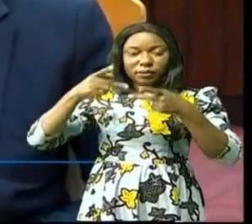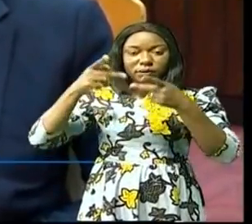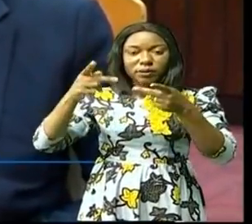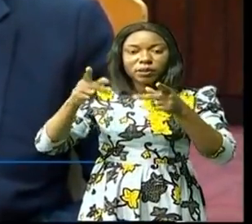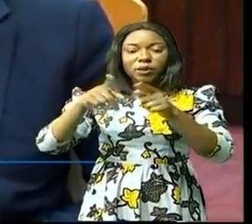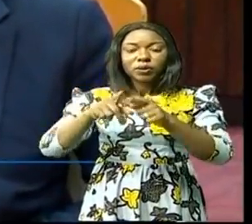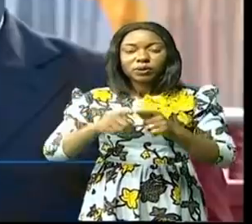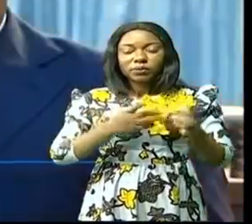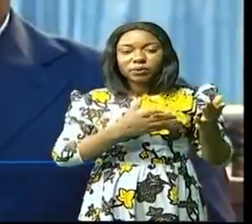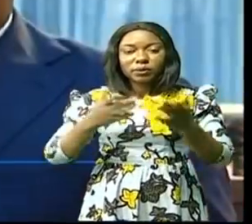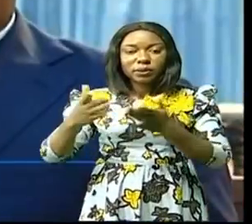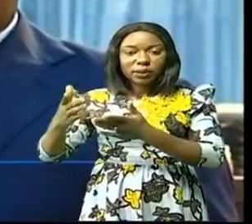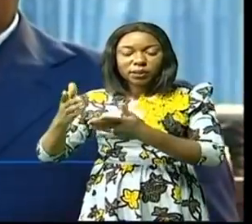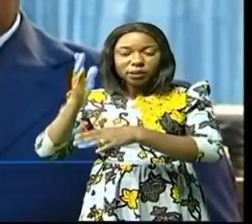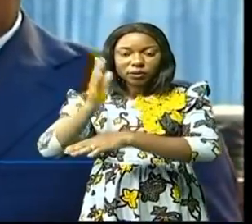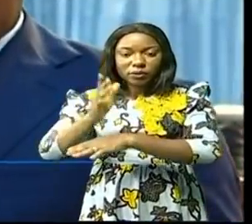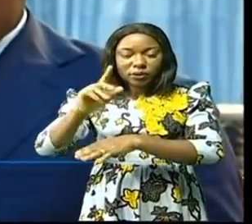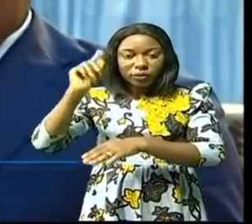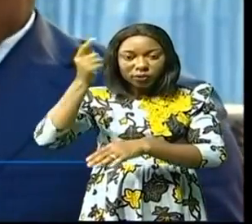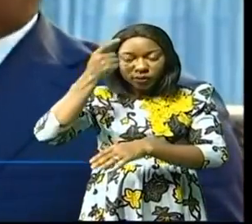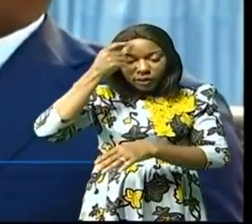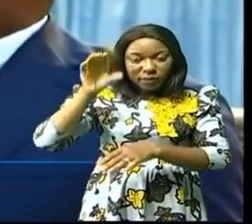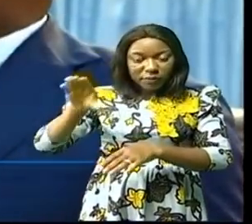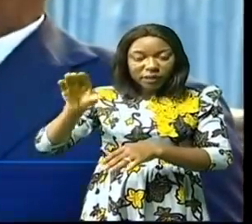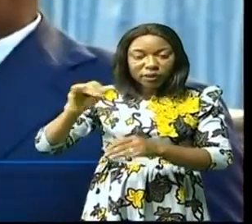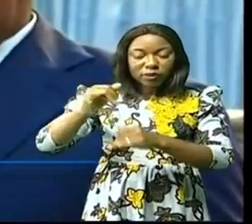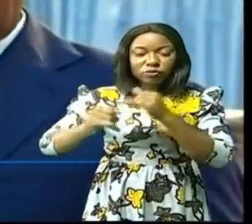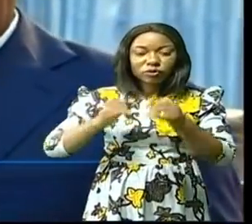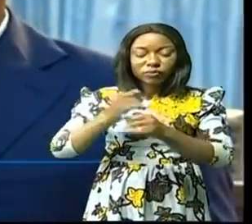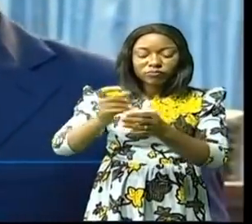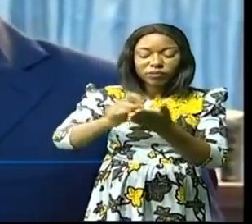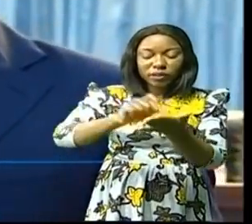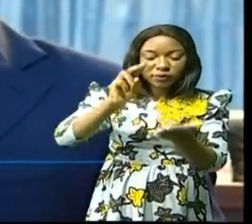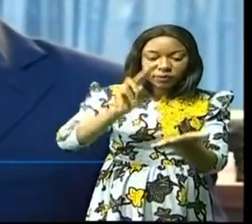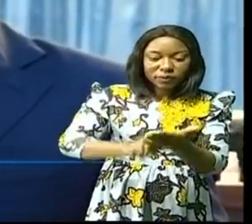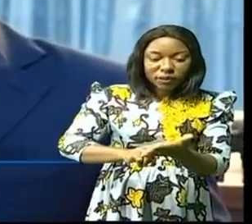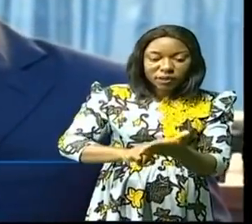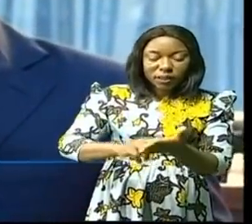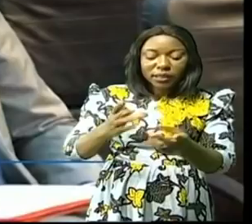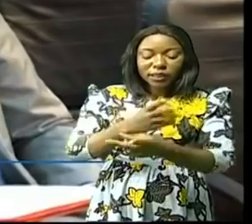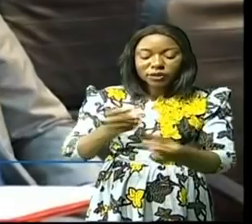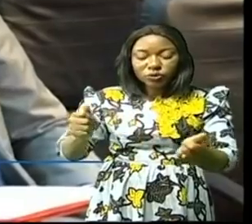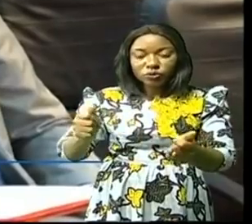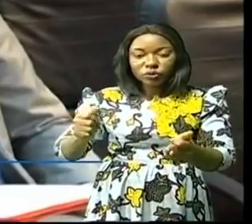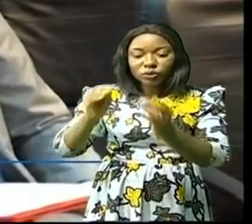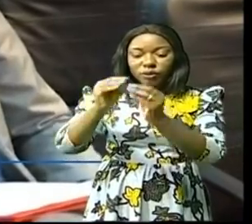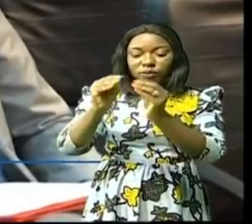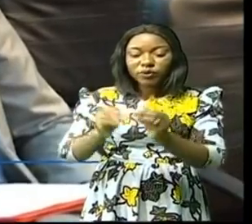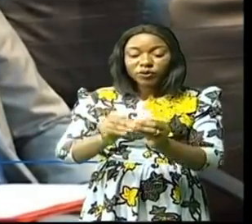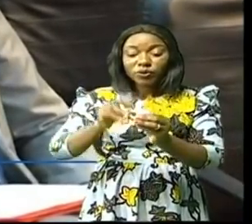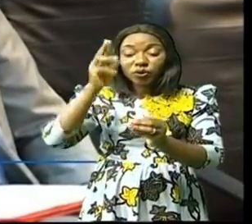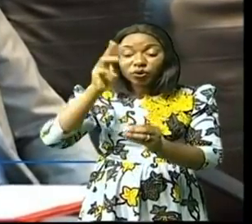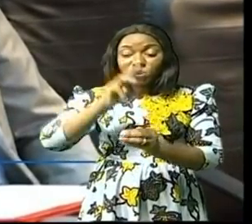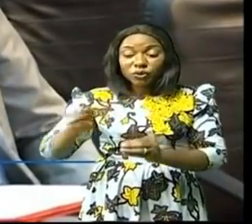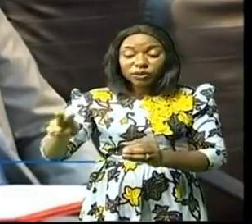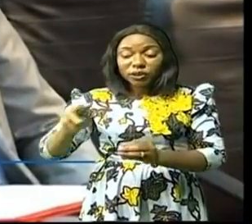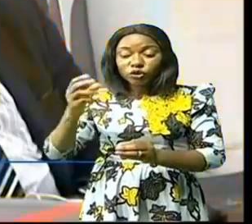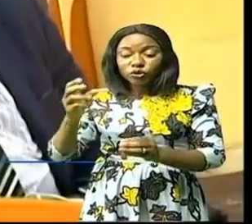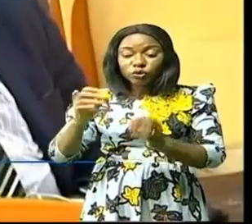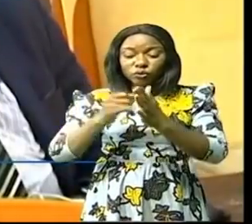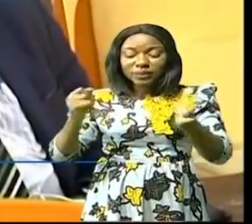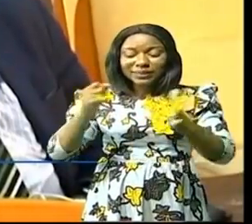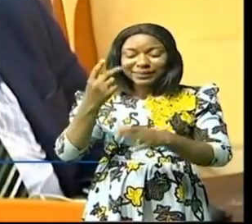matières portent sur le Conseil des gouverneurs de la Banque mondiale, la ratification des résolutions numéro 261